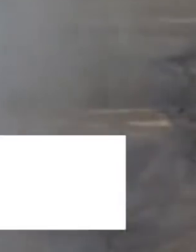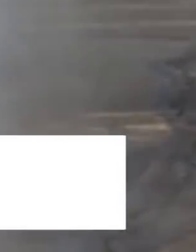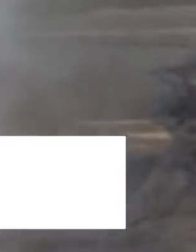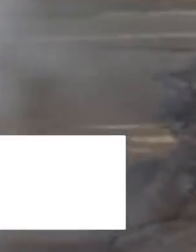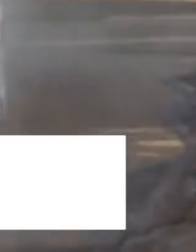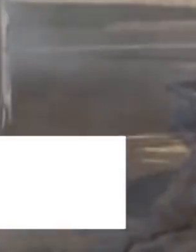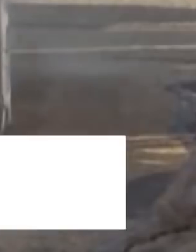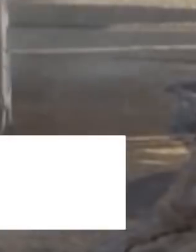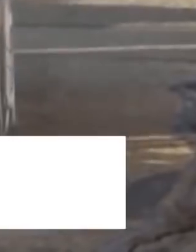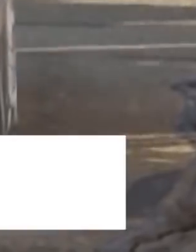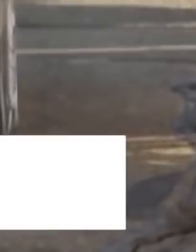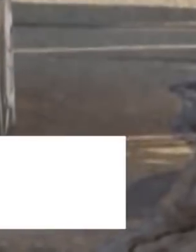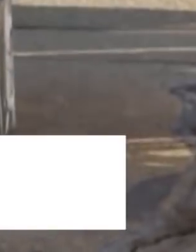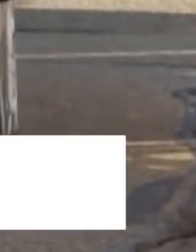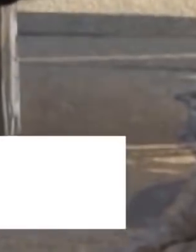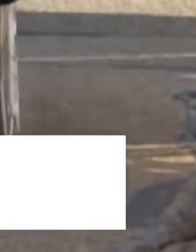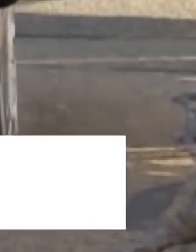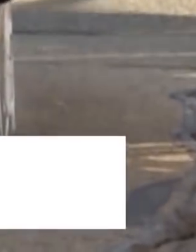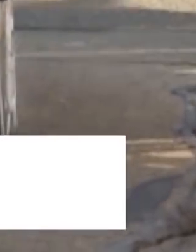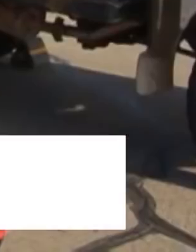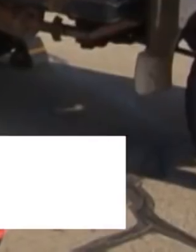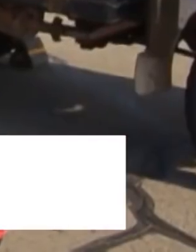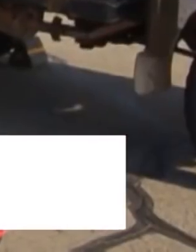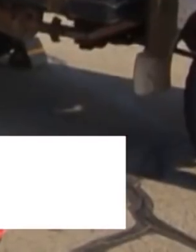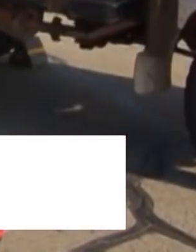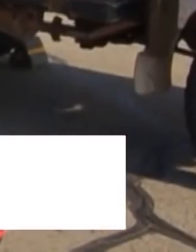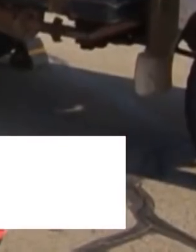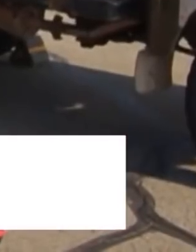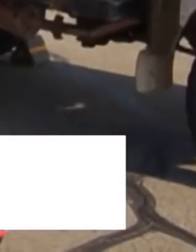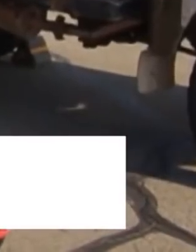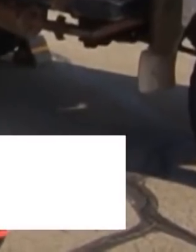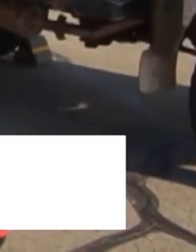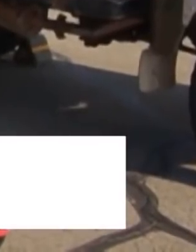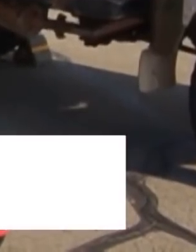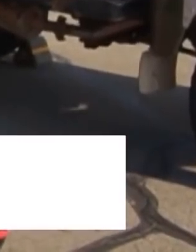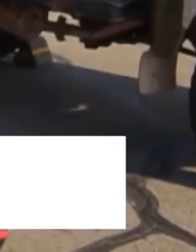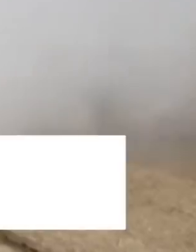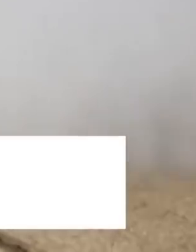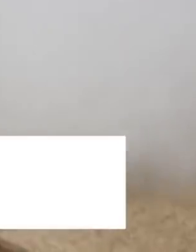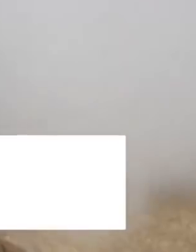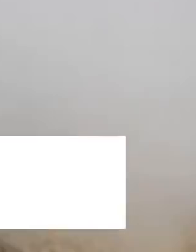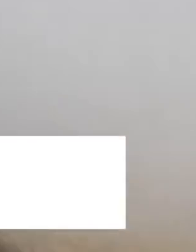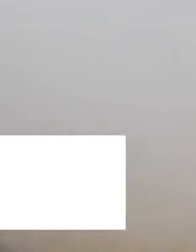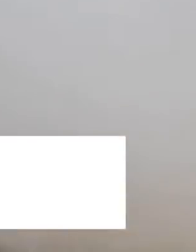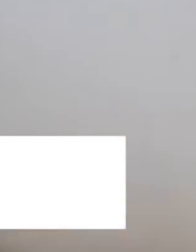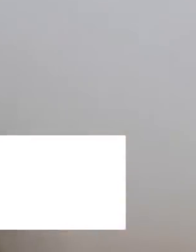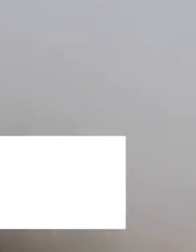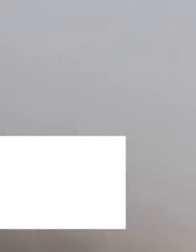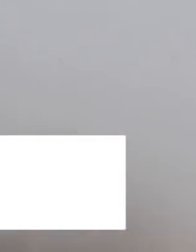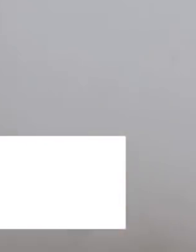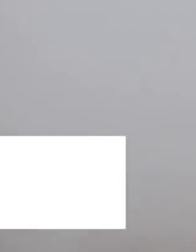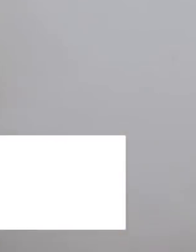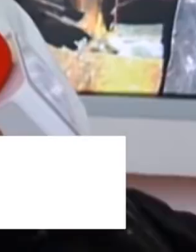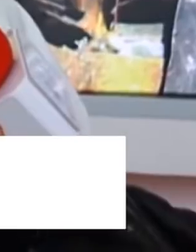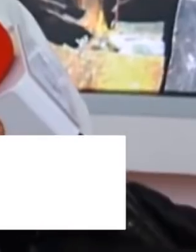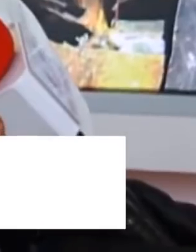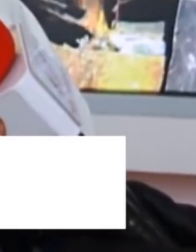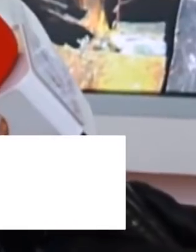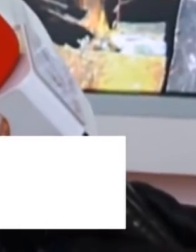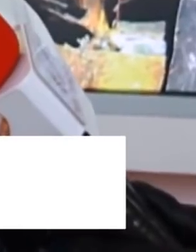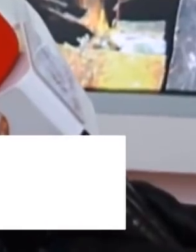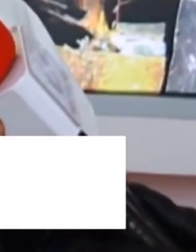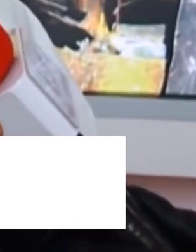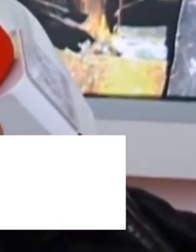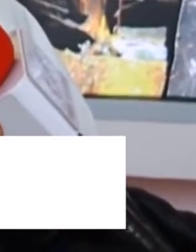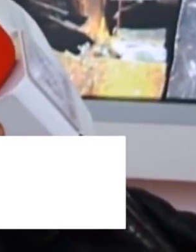30 объектийн 3670 метр квадрат талбай 21 автобус 97 тэврийн хэрэгсэлд хийгээд байна. Баянгар